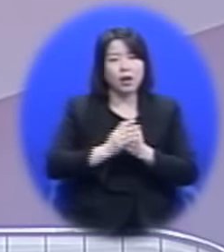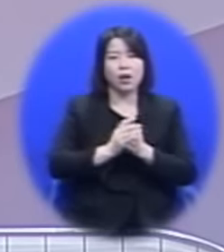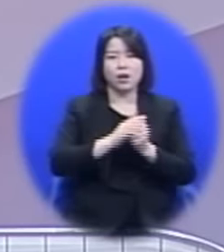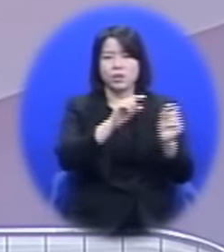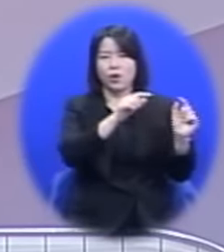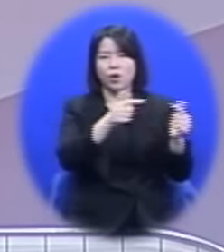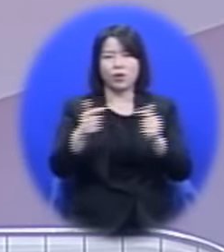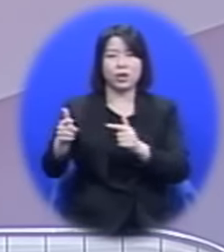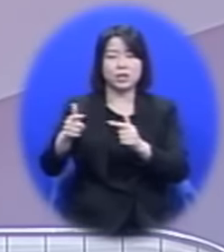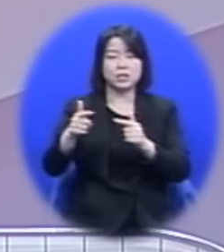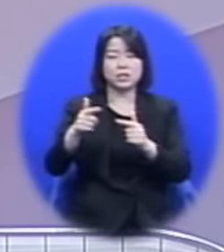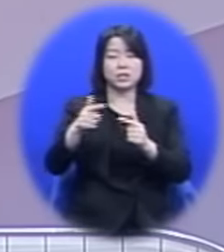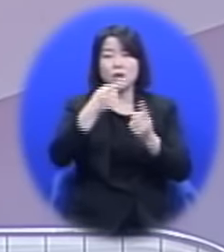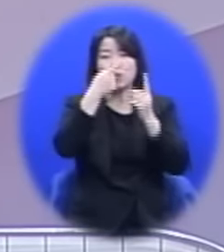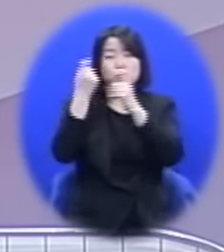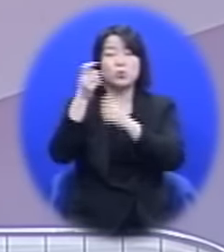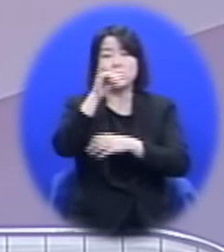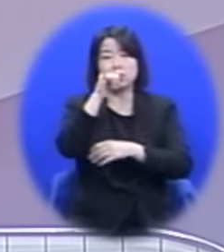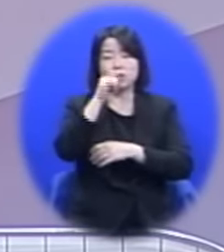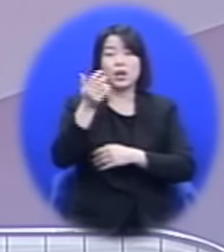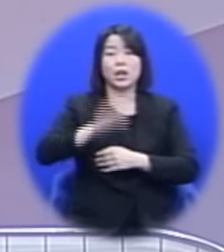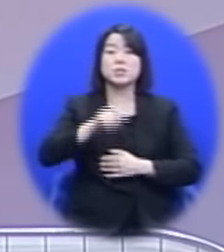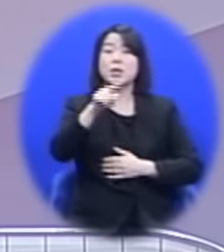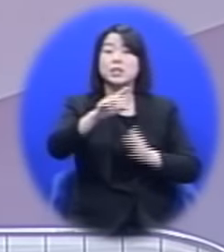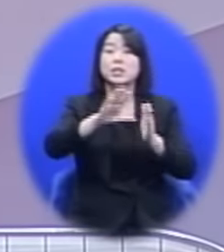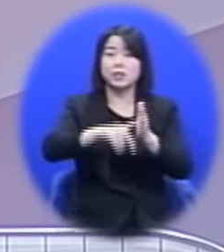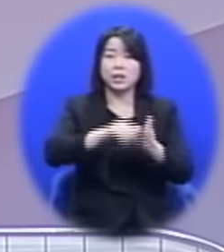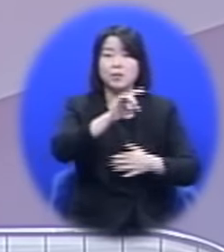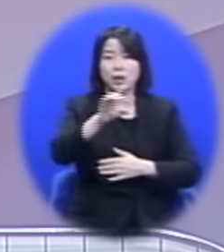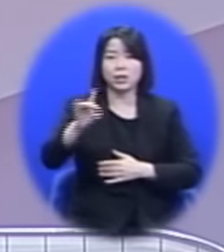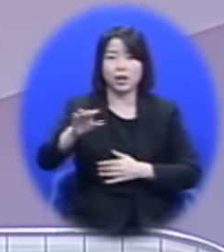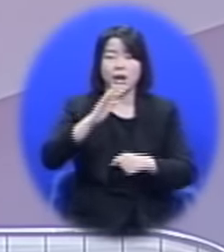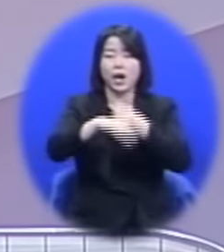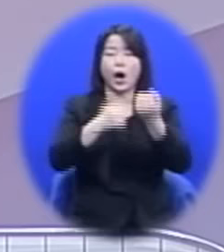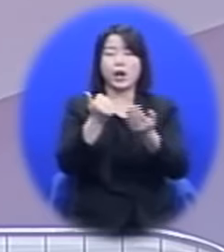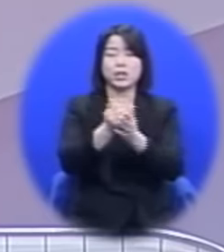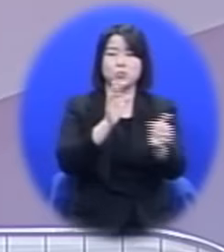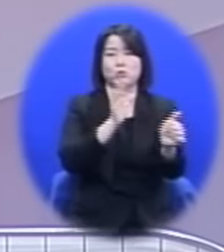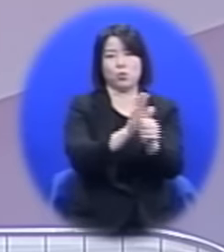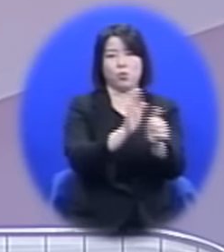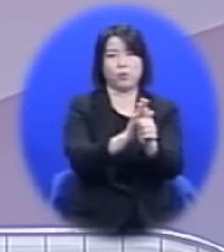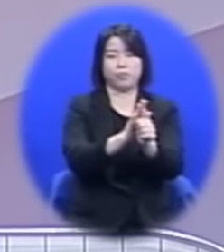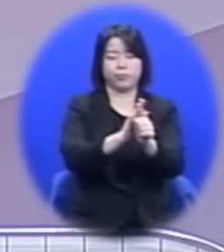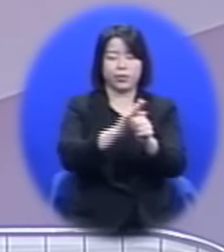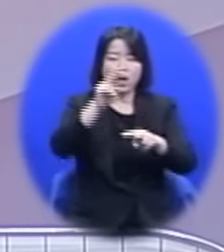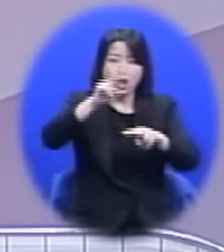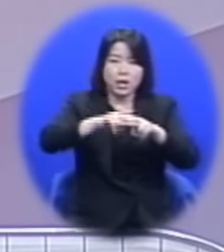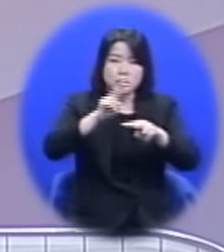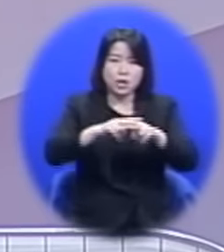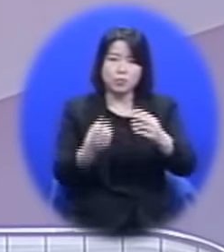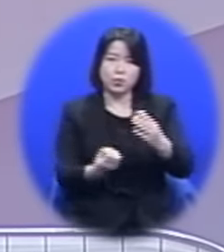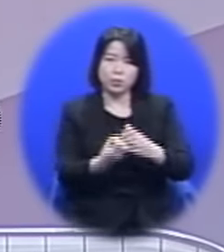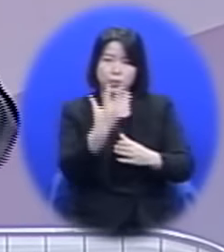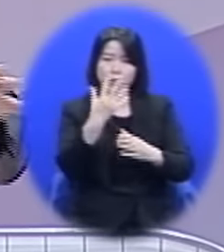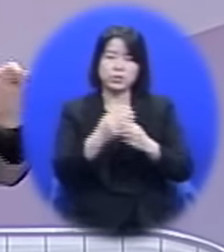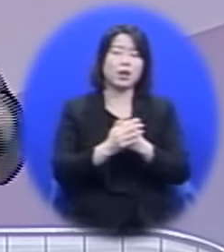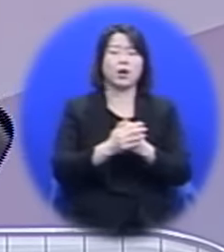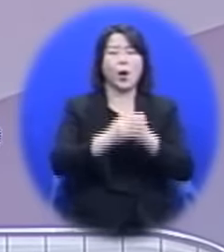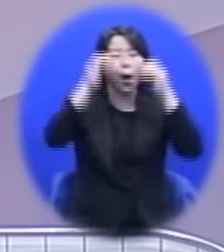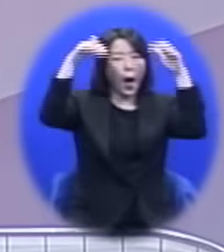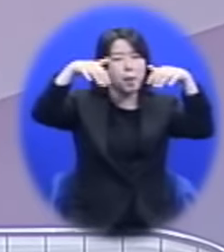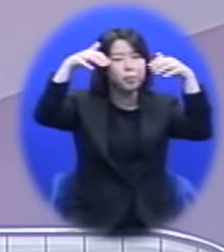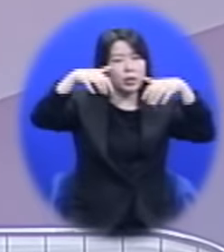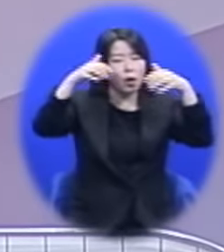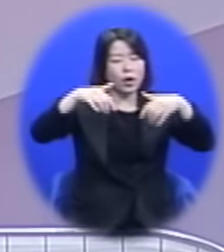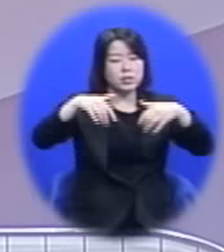그러나 그때마다 하나님이 도우십니다. 샘물이 터져 나옵니다. 비가 내려서 샘물이